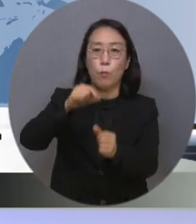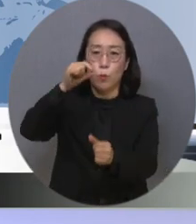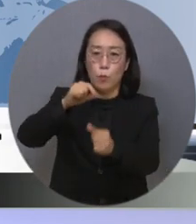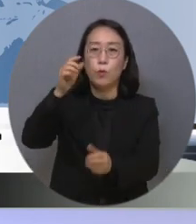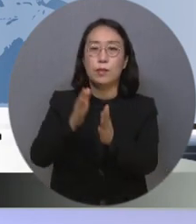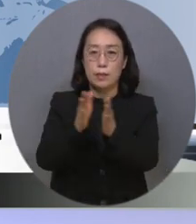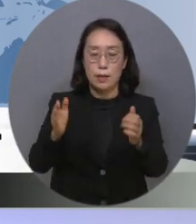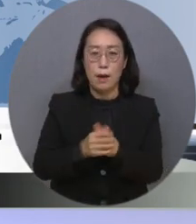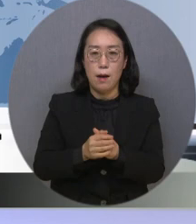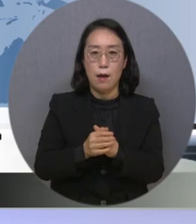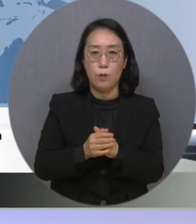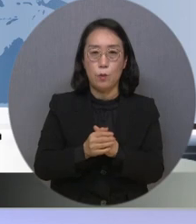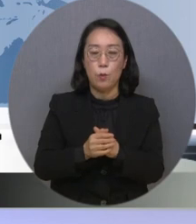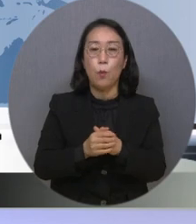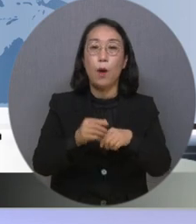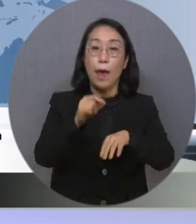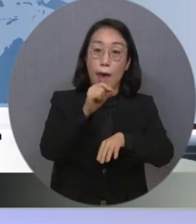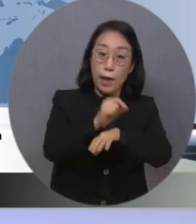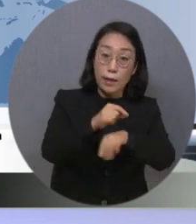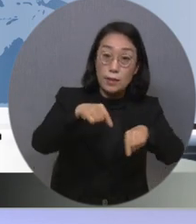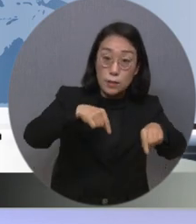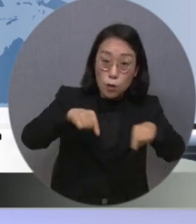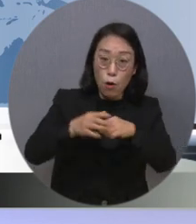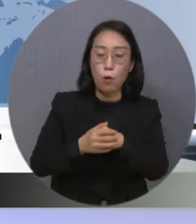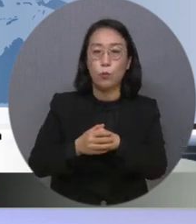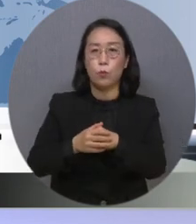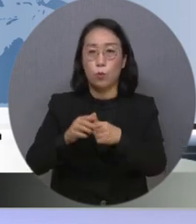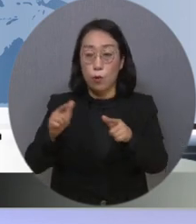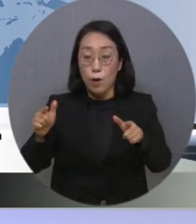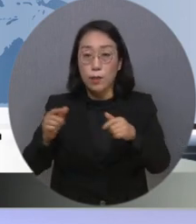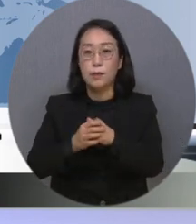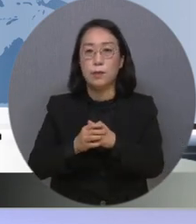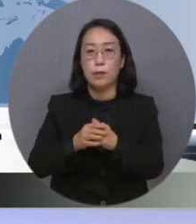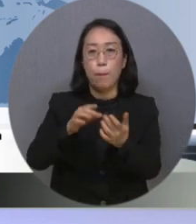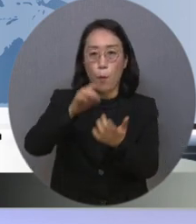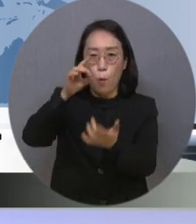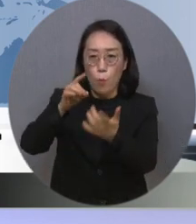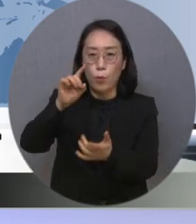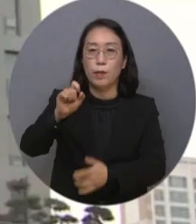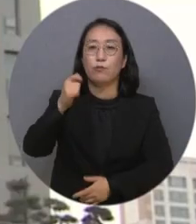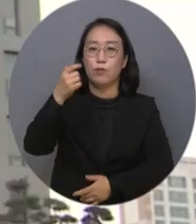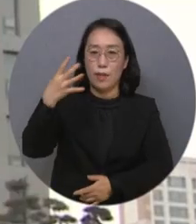행정과 보건 등 분야에서 64명의 공무원이 선발될 예정입니다.